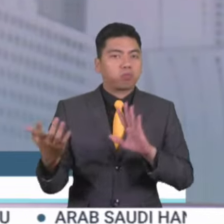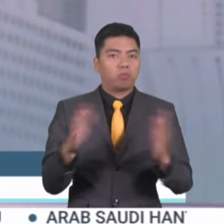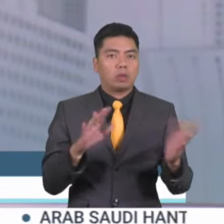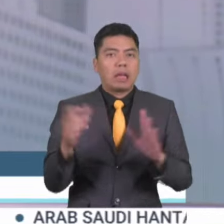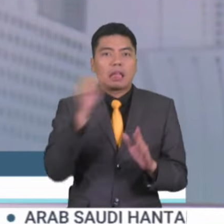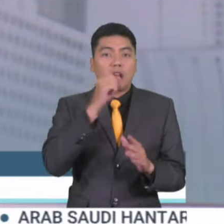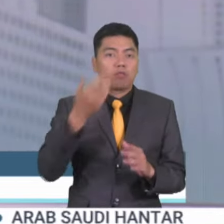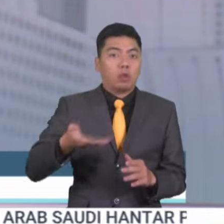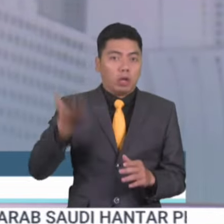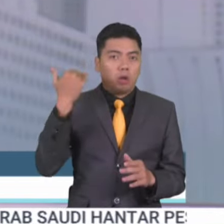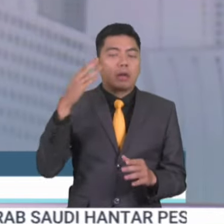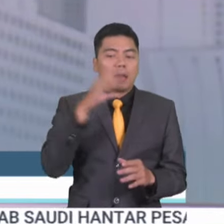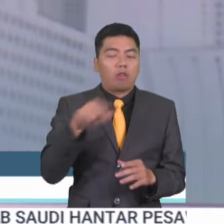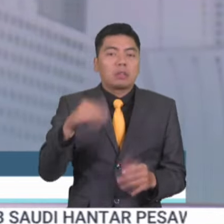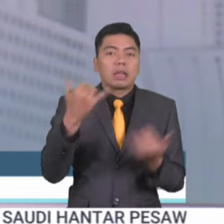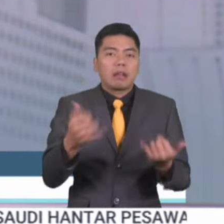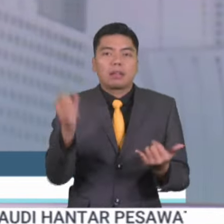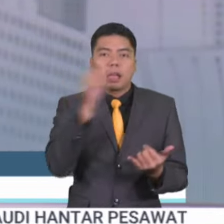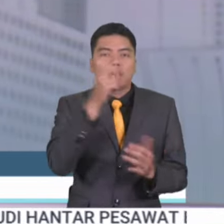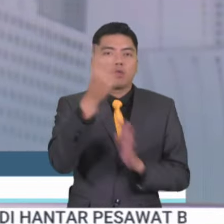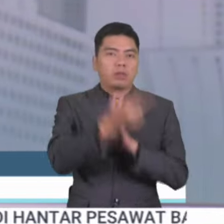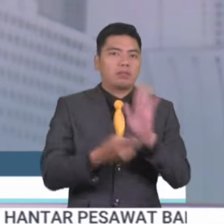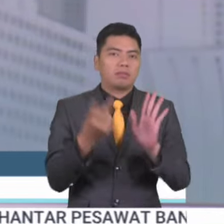yang berdurasi lebih 2 jam.